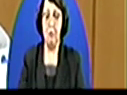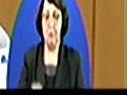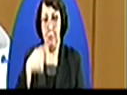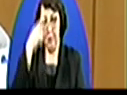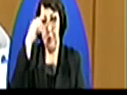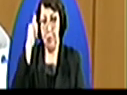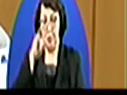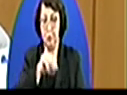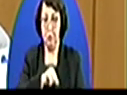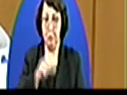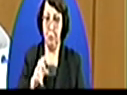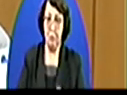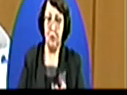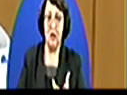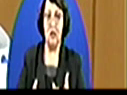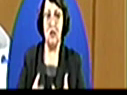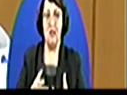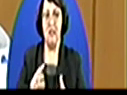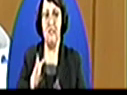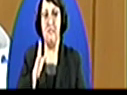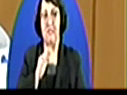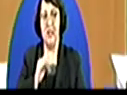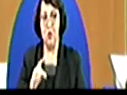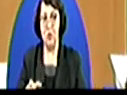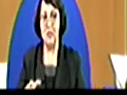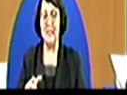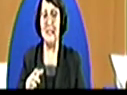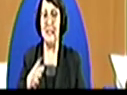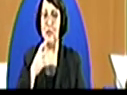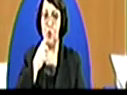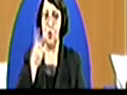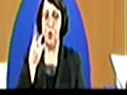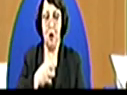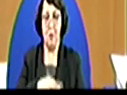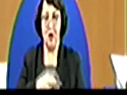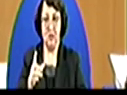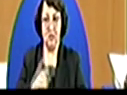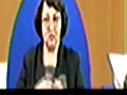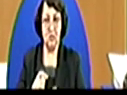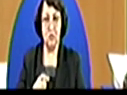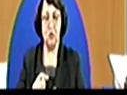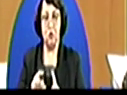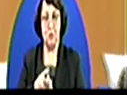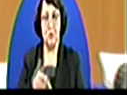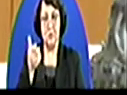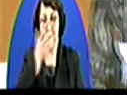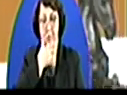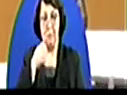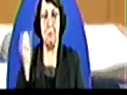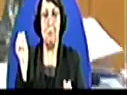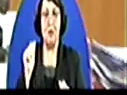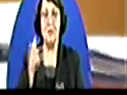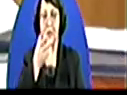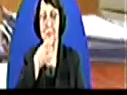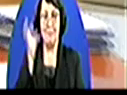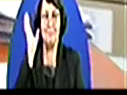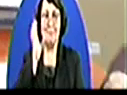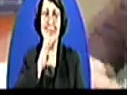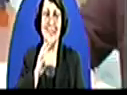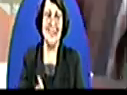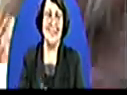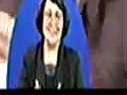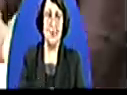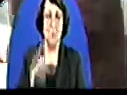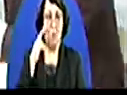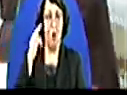шалтгаалсан эдийн засгийн хямралтай үед бас баяртай мэдээ гэж ойлгож байгаа. Дэлхийн эрүүл мэндийн байгууллаас дөнгөж өчтөр бол энэ цар тахал маань одоо бидний